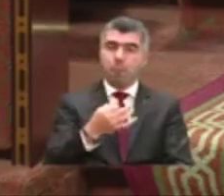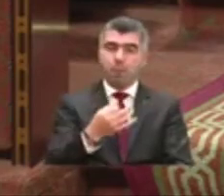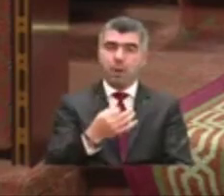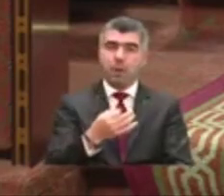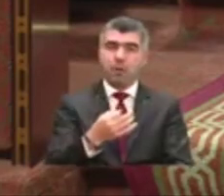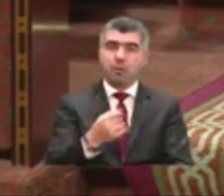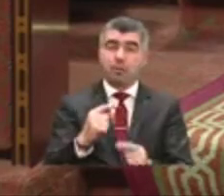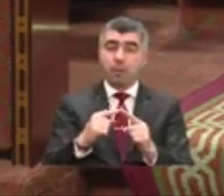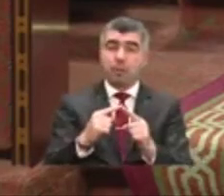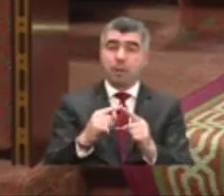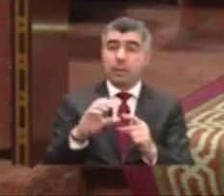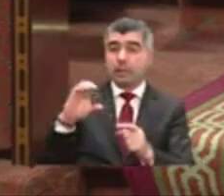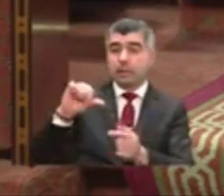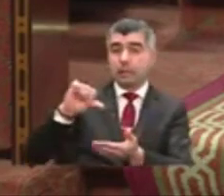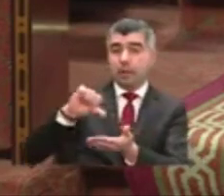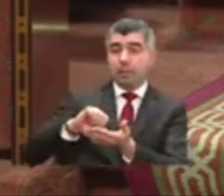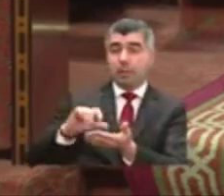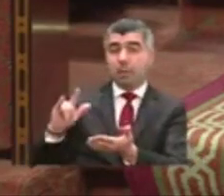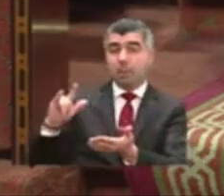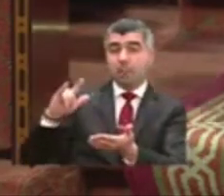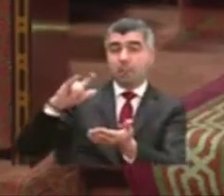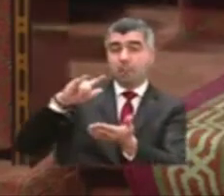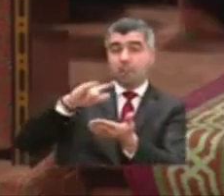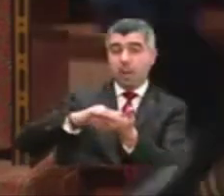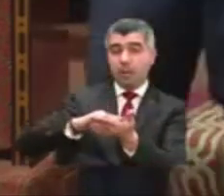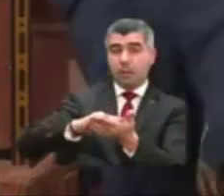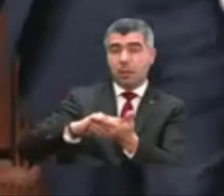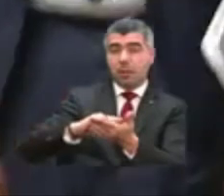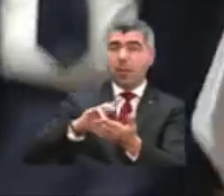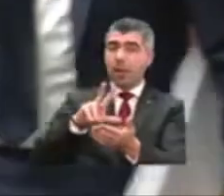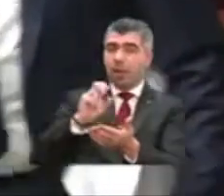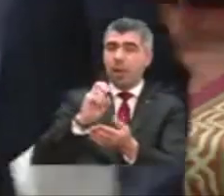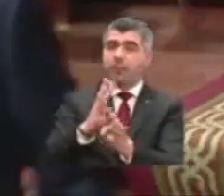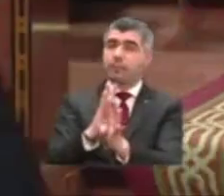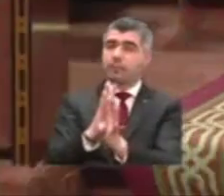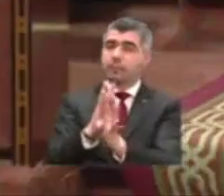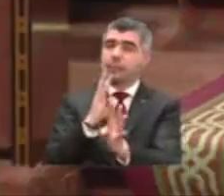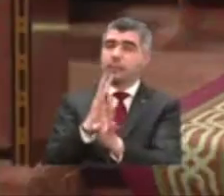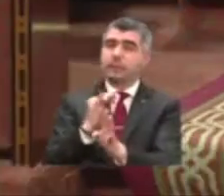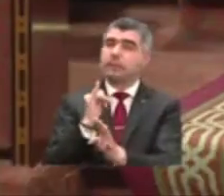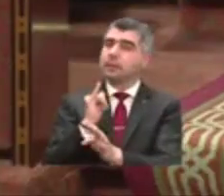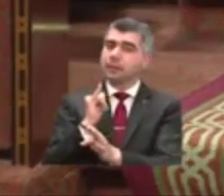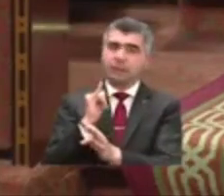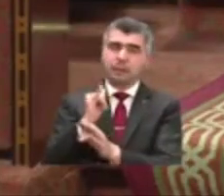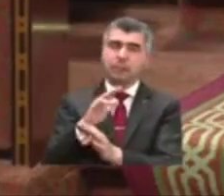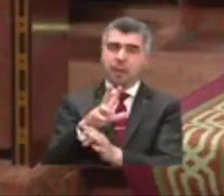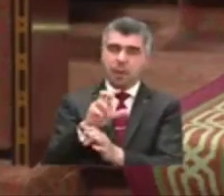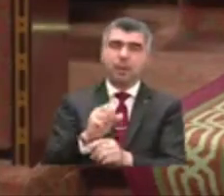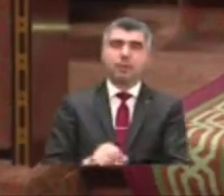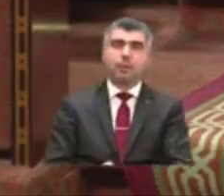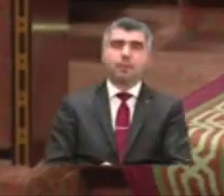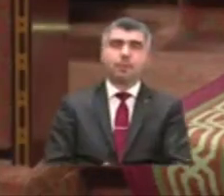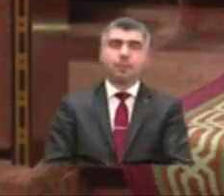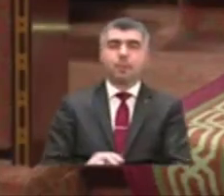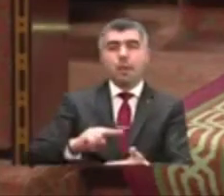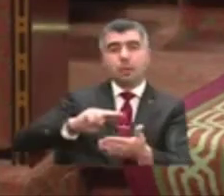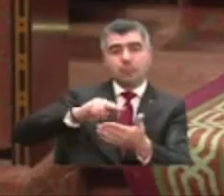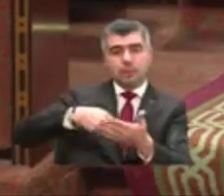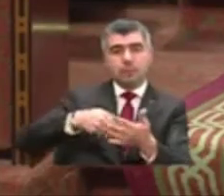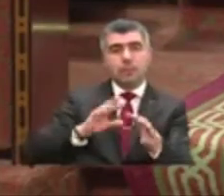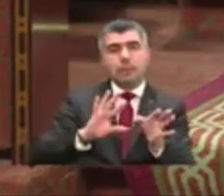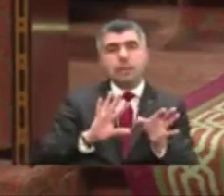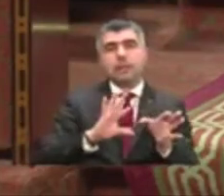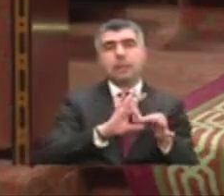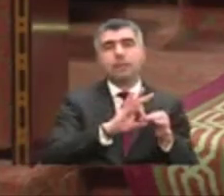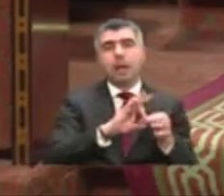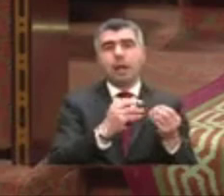ما بين الدار البيضاء والمطار، واللي عارف الاكتضاد اللي كاين هناك، فيمكن ناكد لكم بان تم التوقيع على اتفاقيه